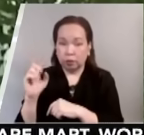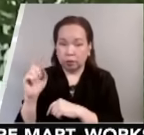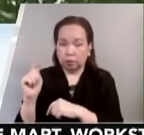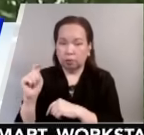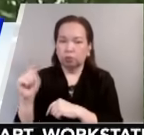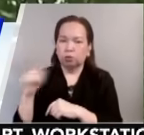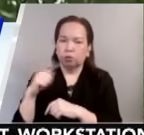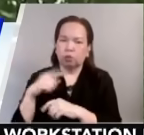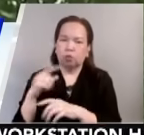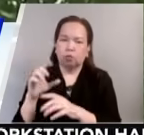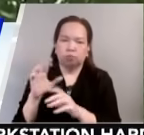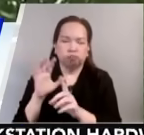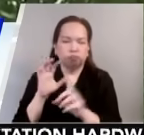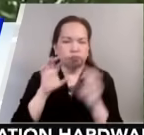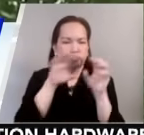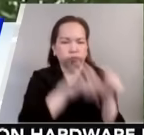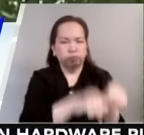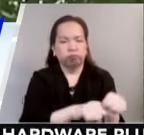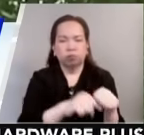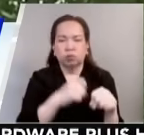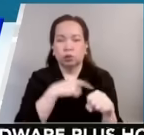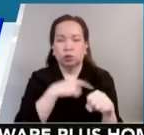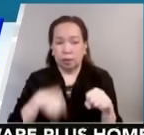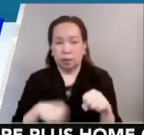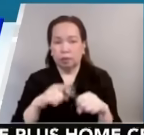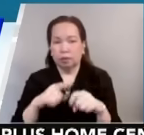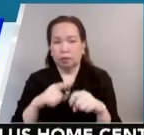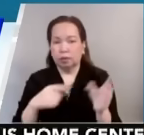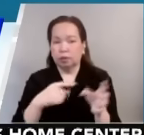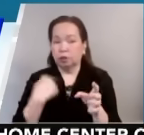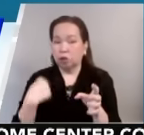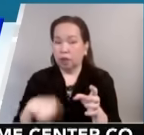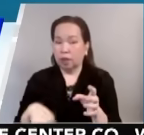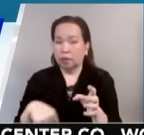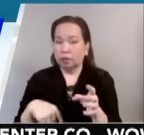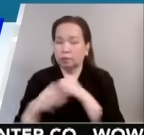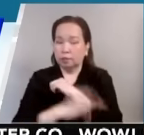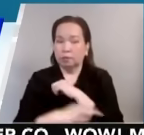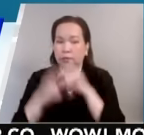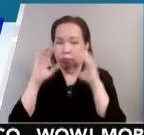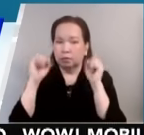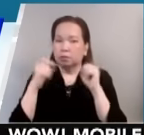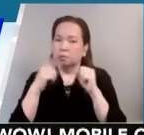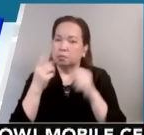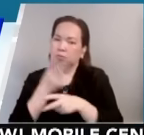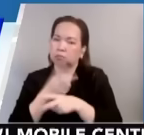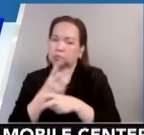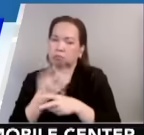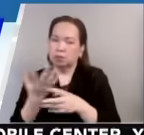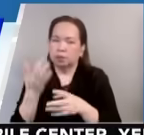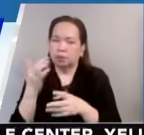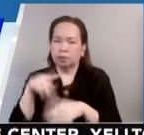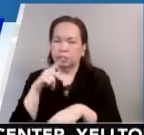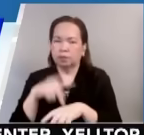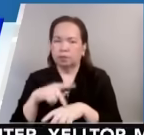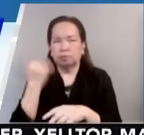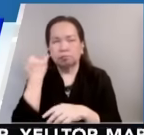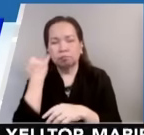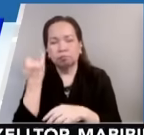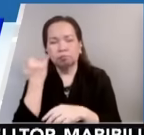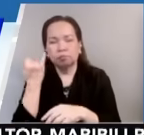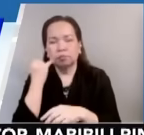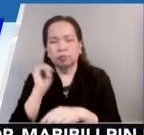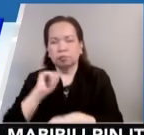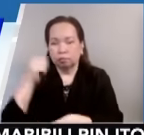ang Chinese foreign Ministry naman inalmahan ang pahayag ng AFP na kinokonsidera ng Pilipinas na magtayo ng pasilidad sa yongin